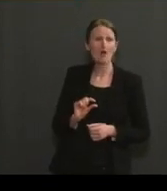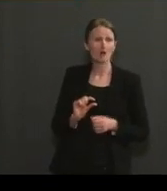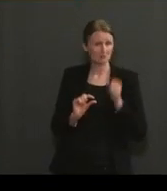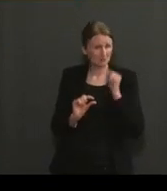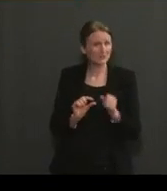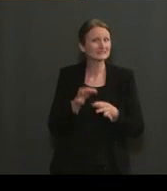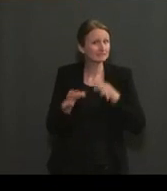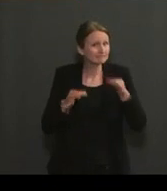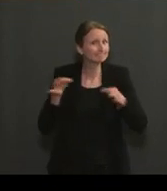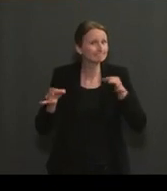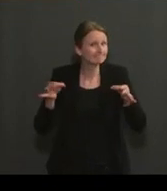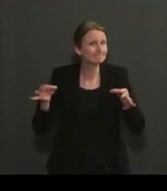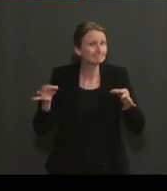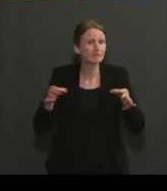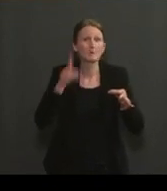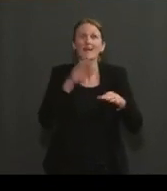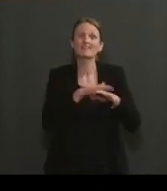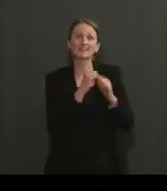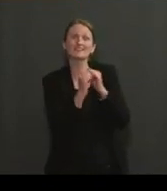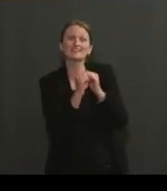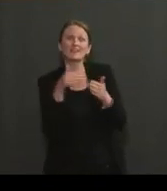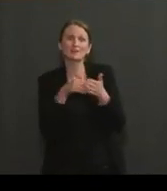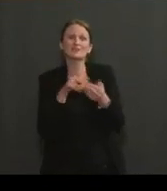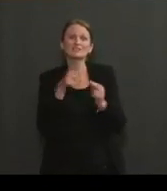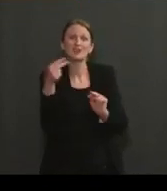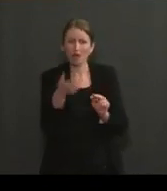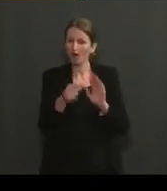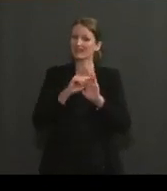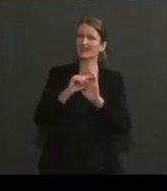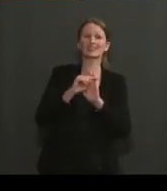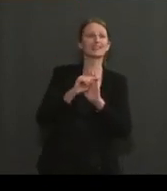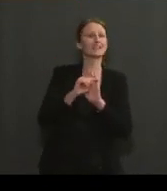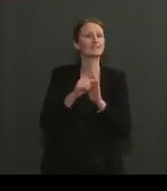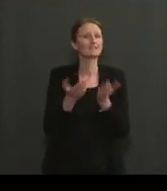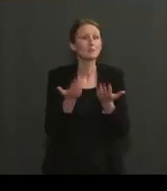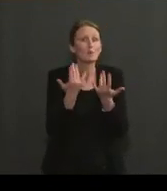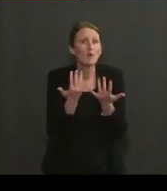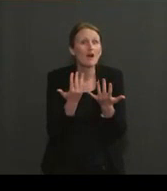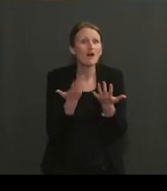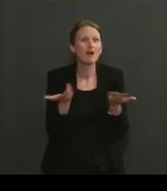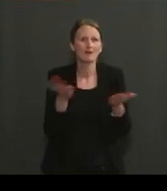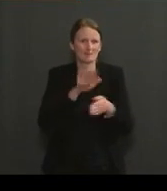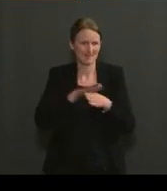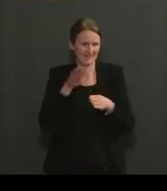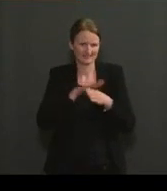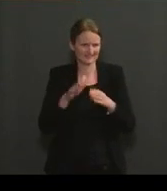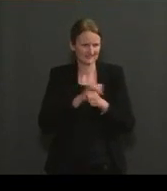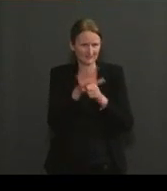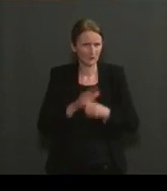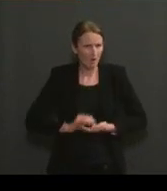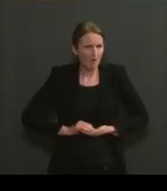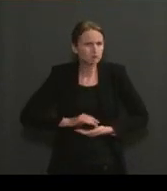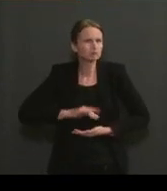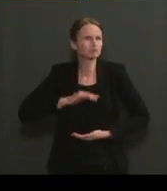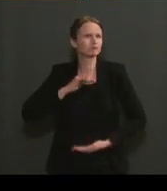test risque d'être négatif parce qu'il n'y a pas encore assez de microbes sur place pour que le test soit capable de le détecter. Comme on dit,